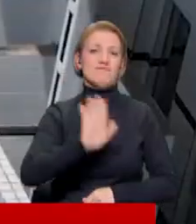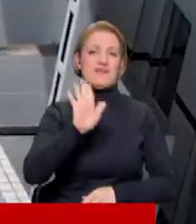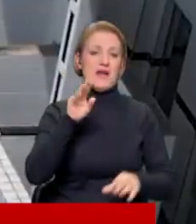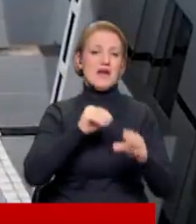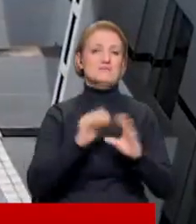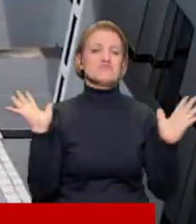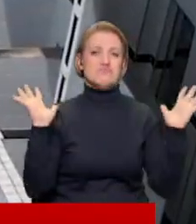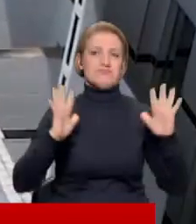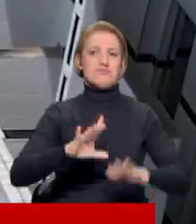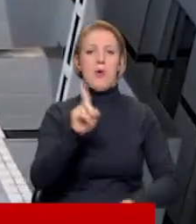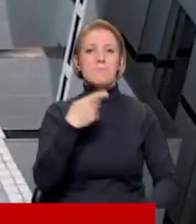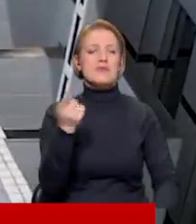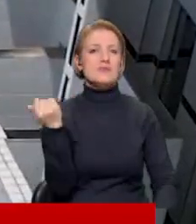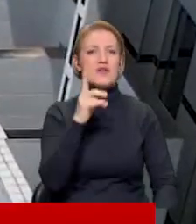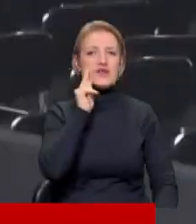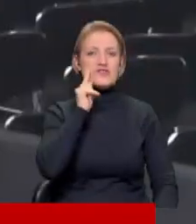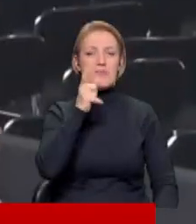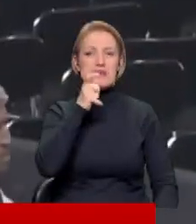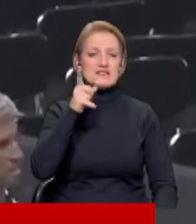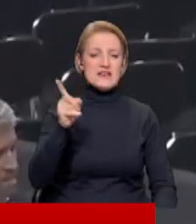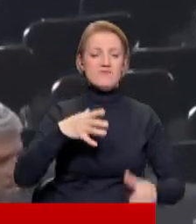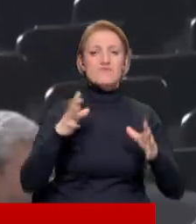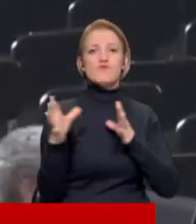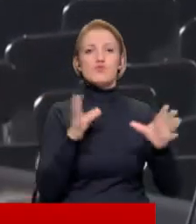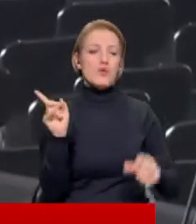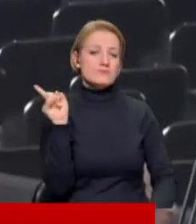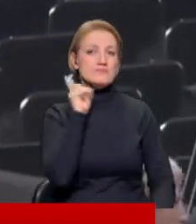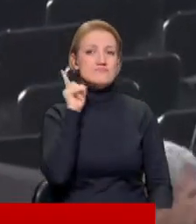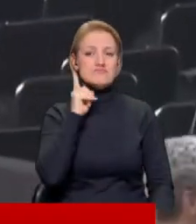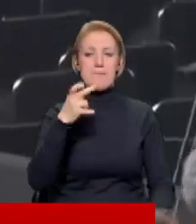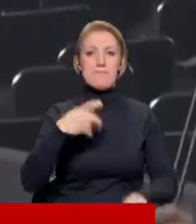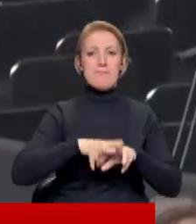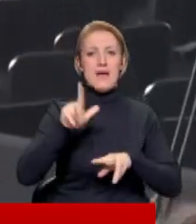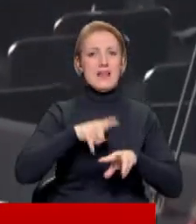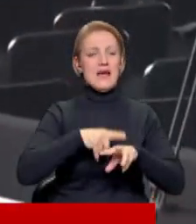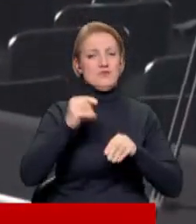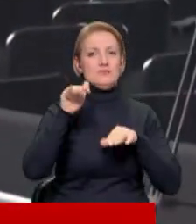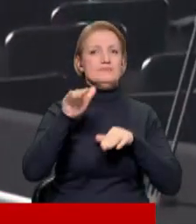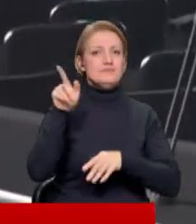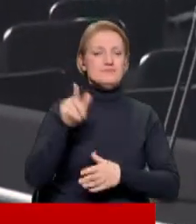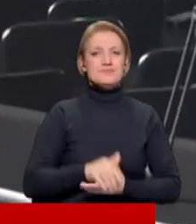için bir araya geldi on binler. Brezilya futbol efsanesi Pele'yi uğurladı.